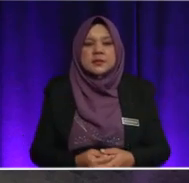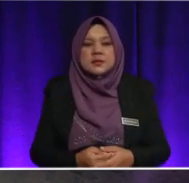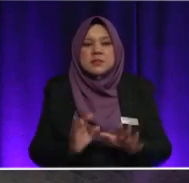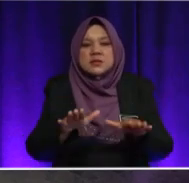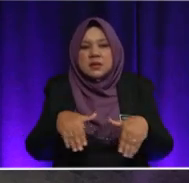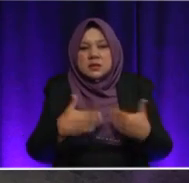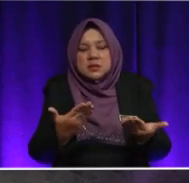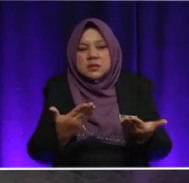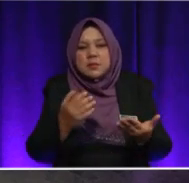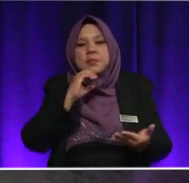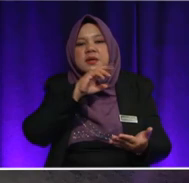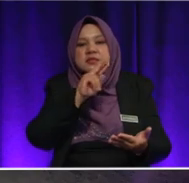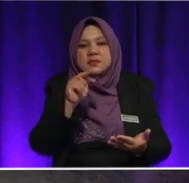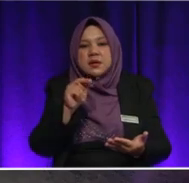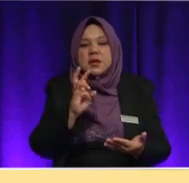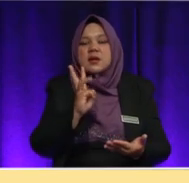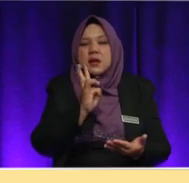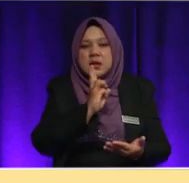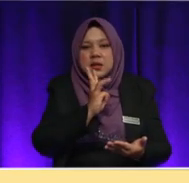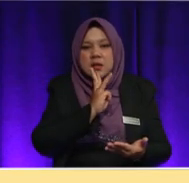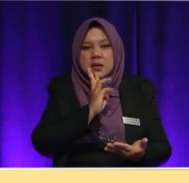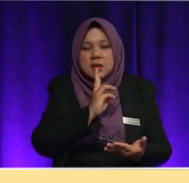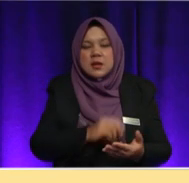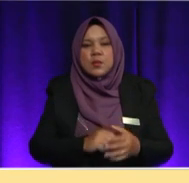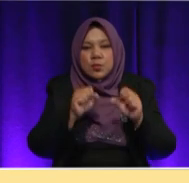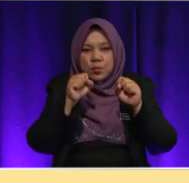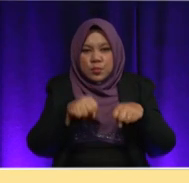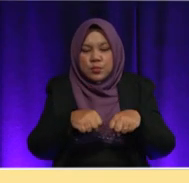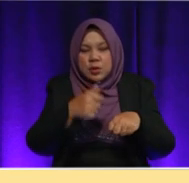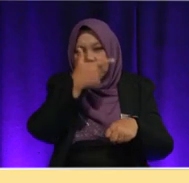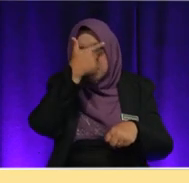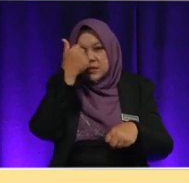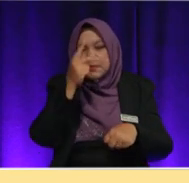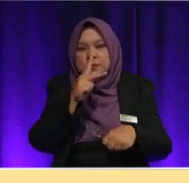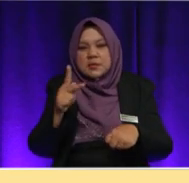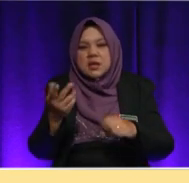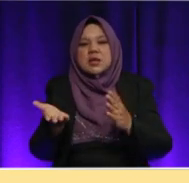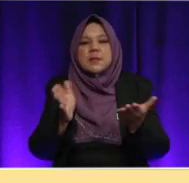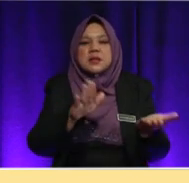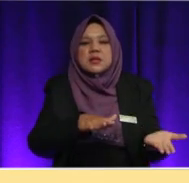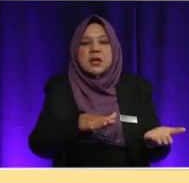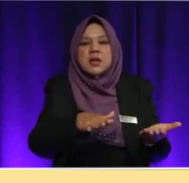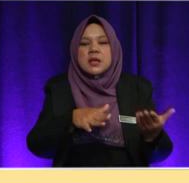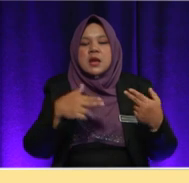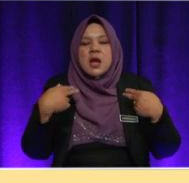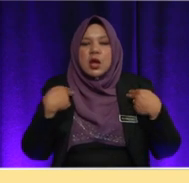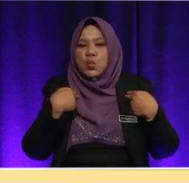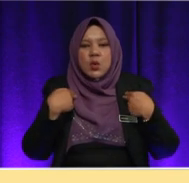terjedas pencemaran air oleh Sisi Loji dan kekuasaan elektrik menyebabkan keputusan hidup